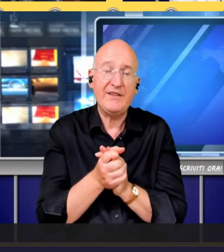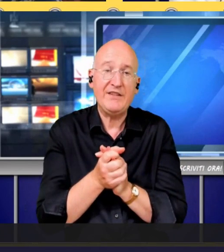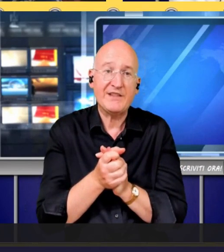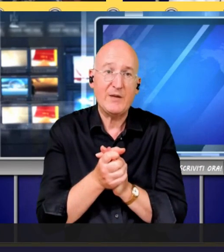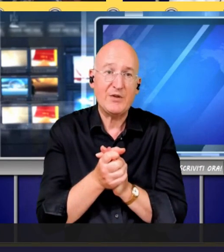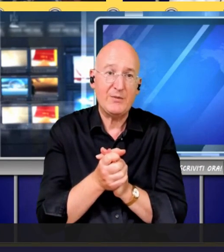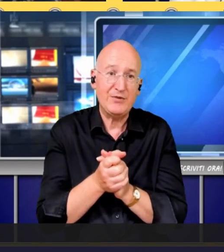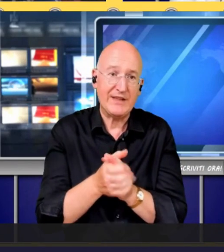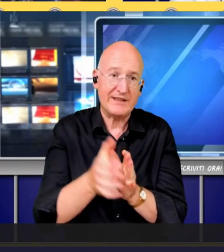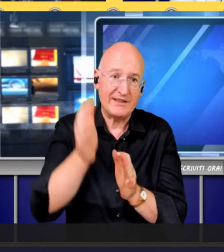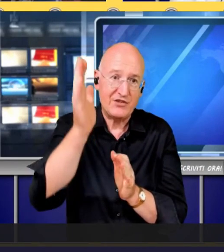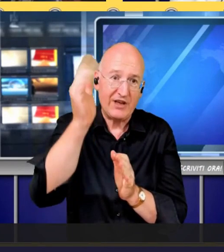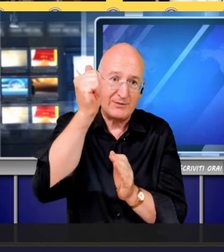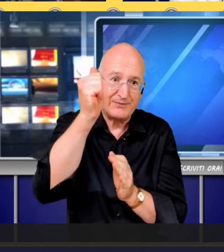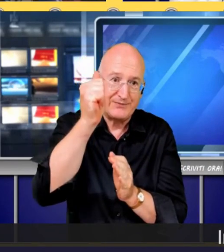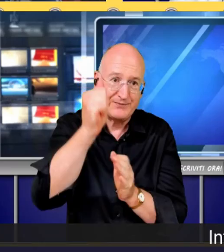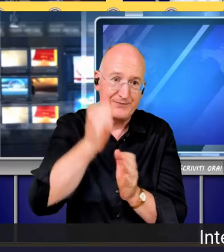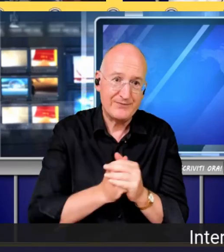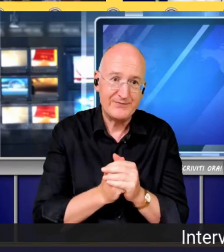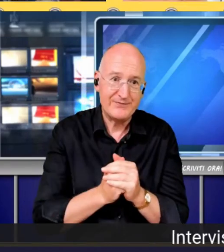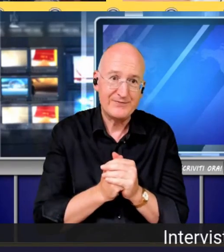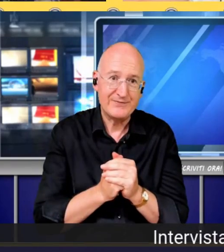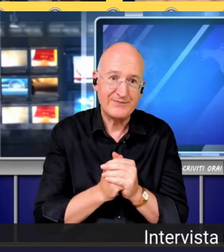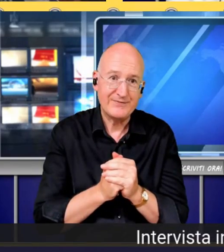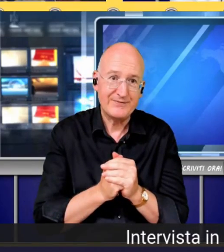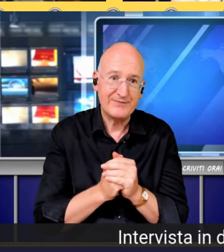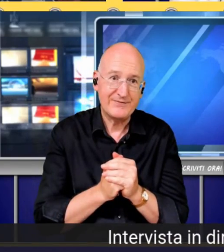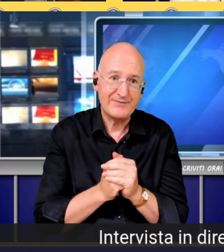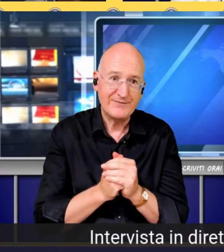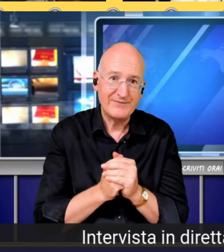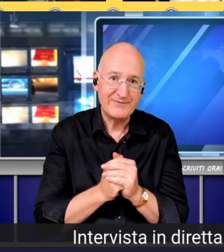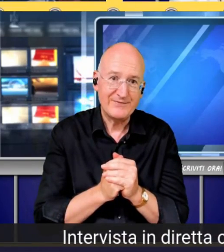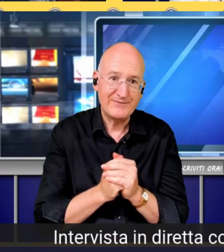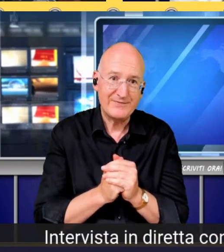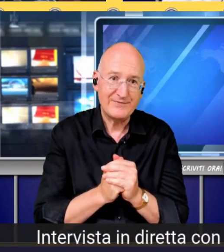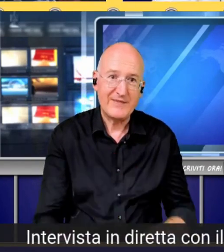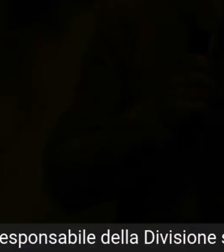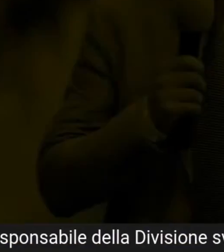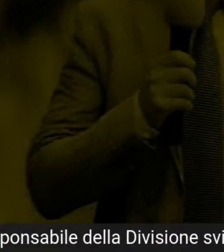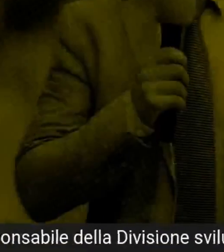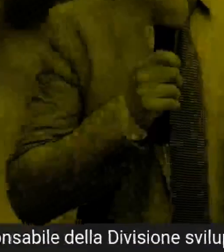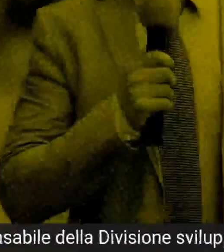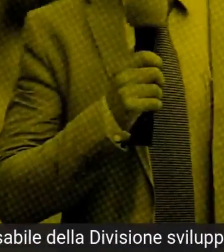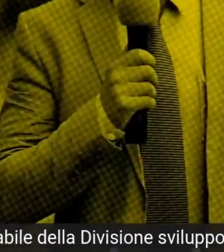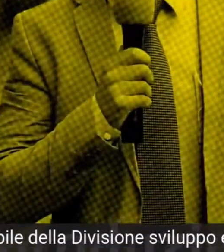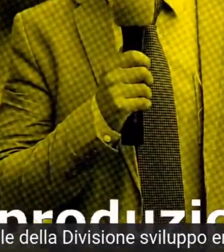un saluto e arrivederci alla prossima puntata. Ciao. Arrivederci, grazie a tutti. Arrivederci.